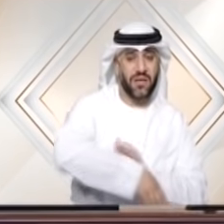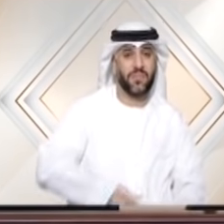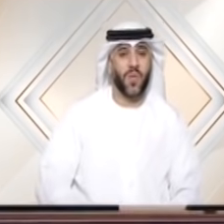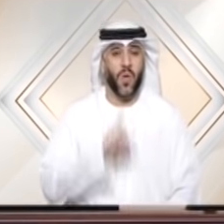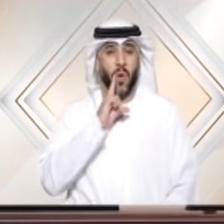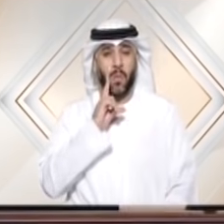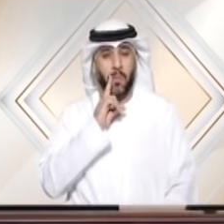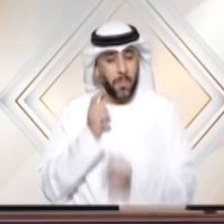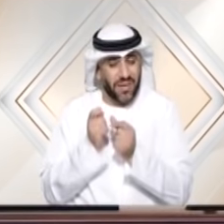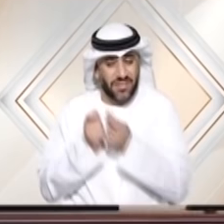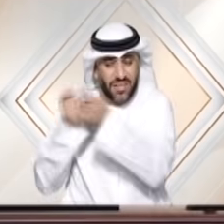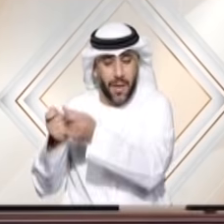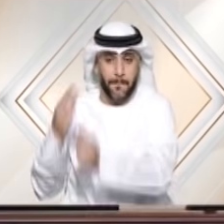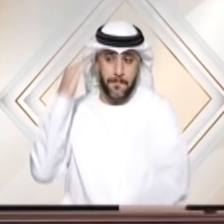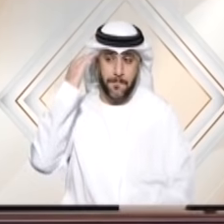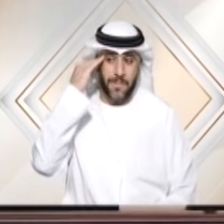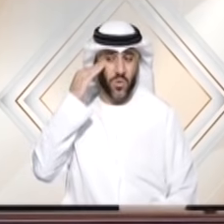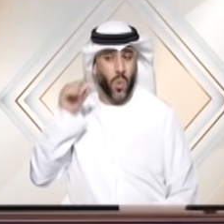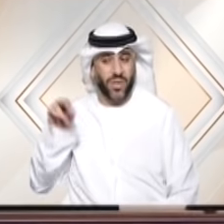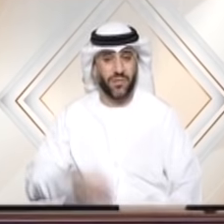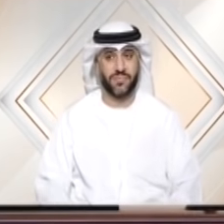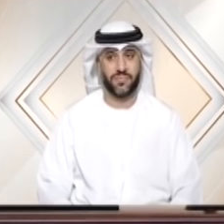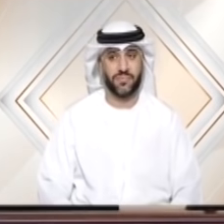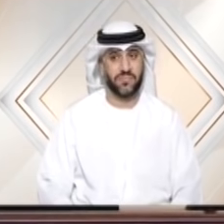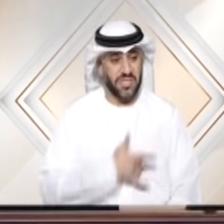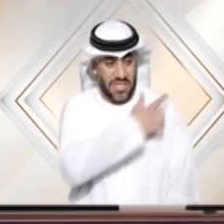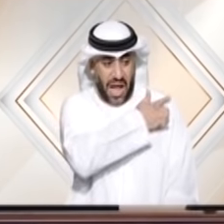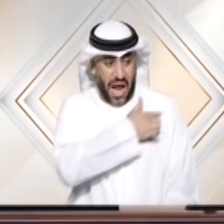الفلوس للسياره وتقول هل انا اثمه؟ انت اثمه اذا فكرت انك